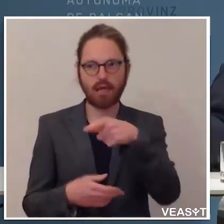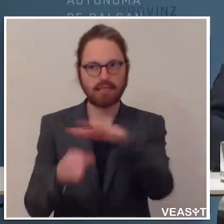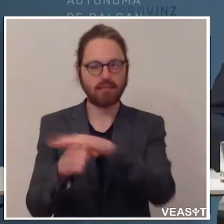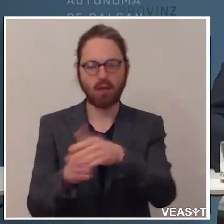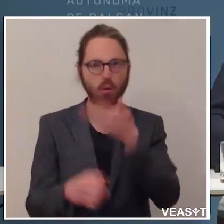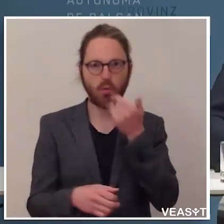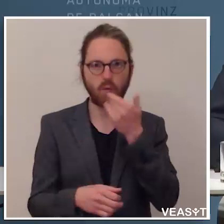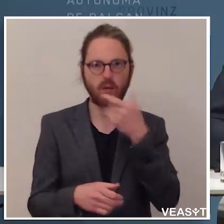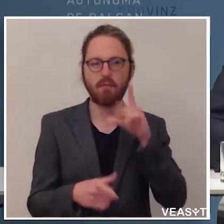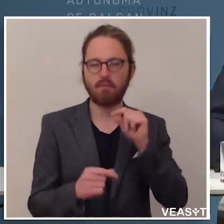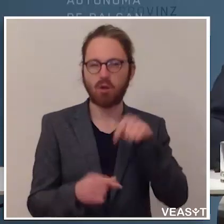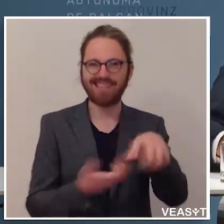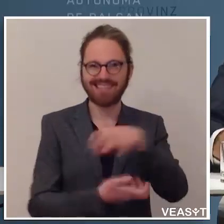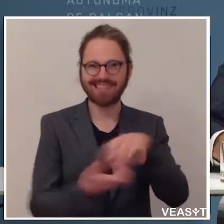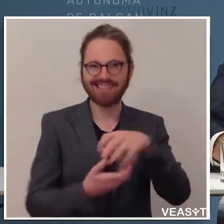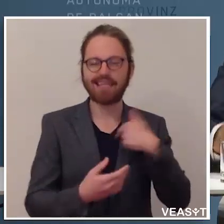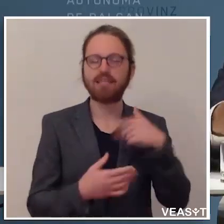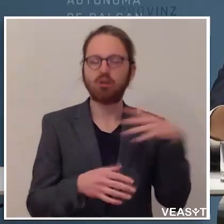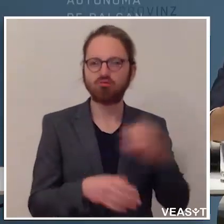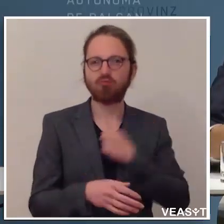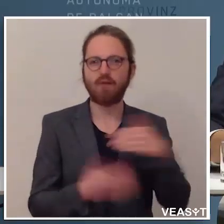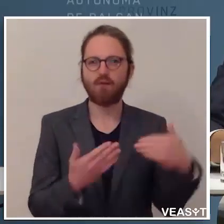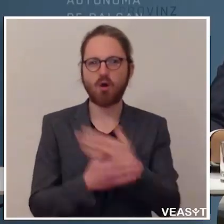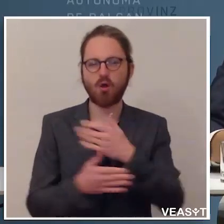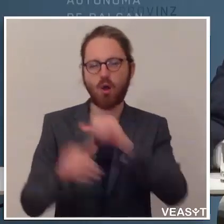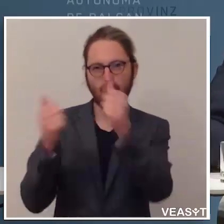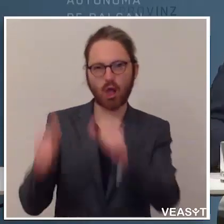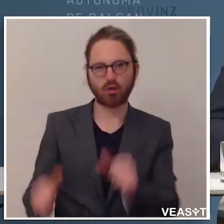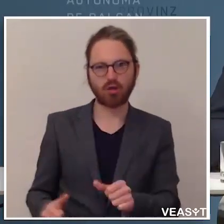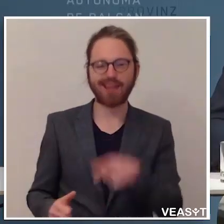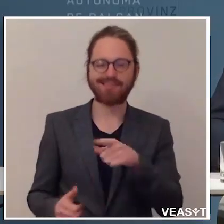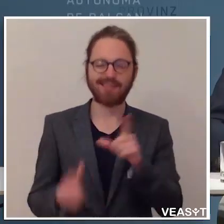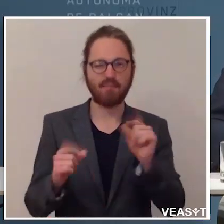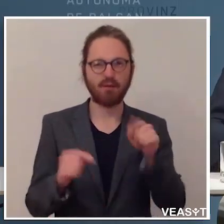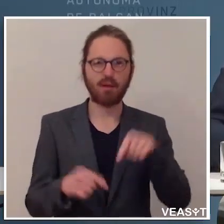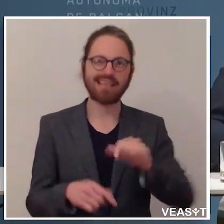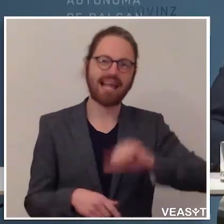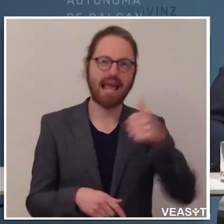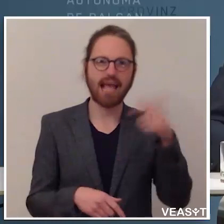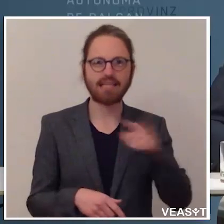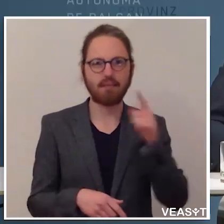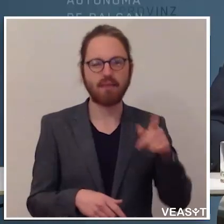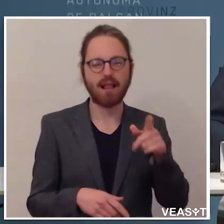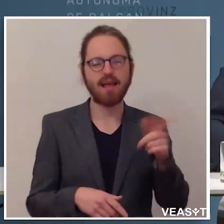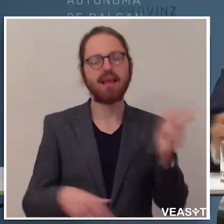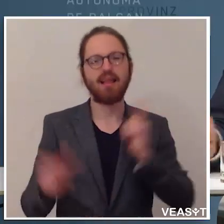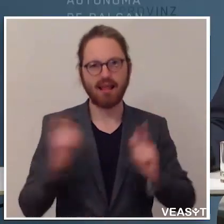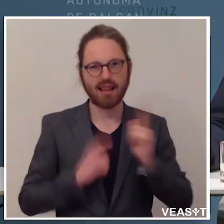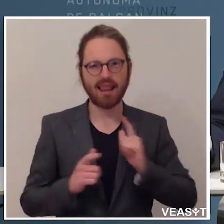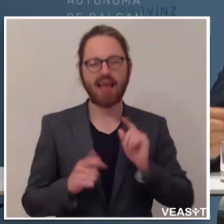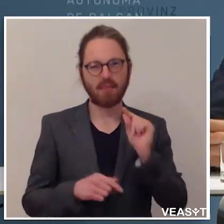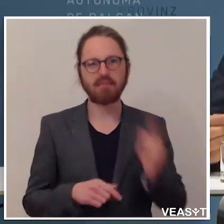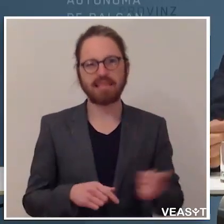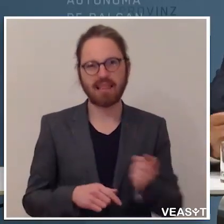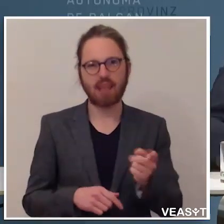jetzt das ermöglicht, das neu zu gestalten. Allerdings ist das eben das erste Mal und da dauert es noch leider etwas, bis wir das